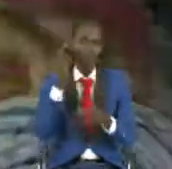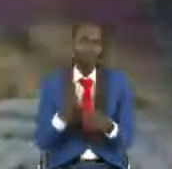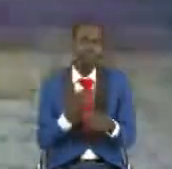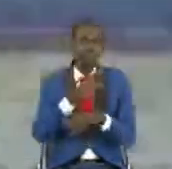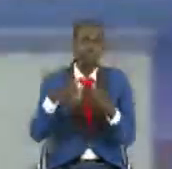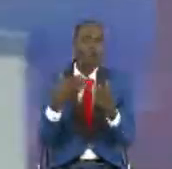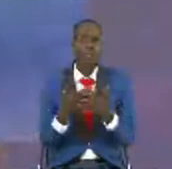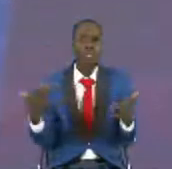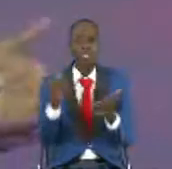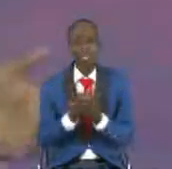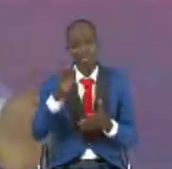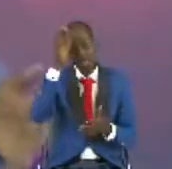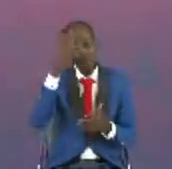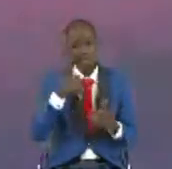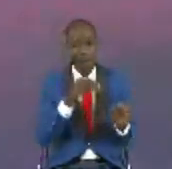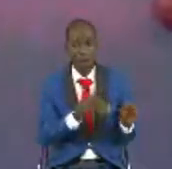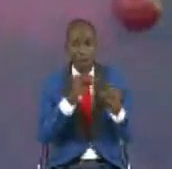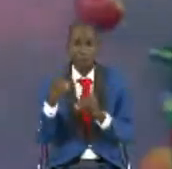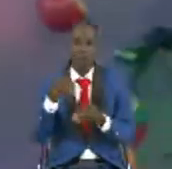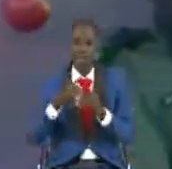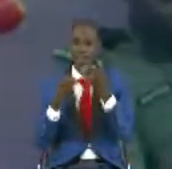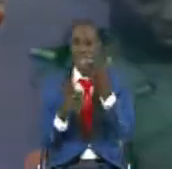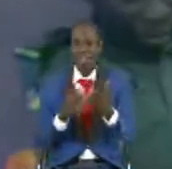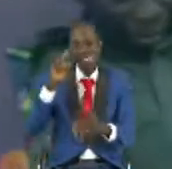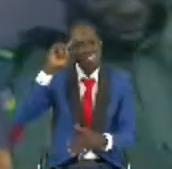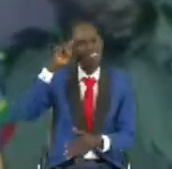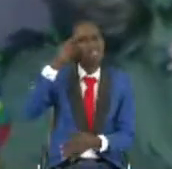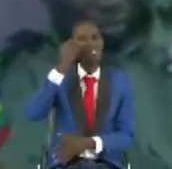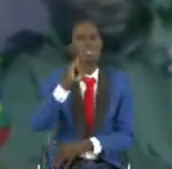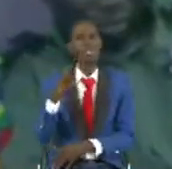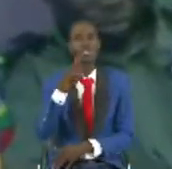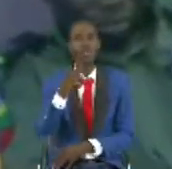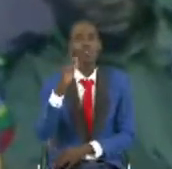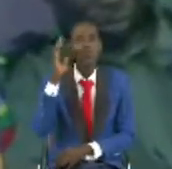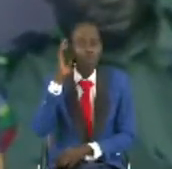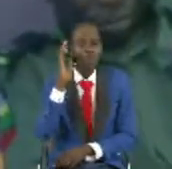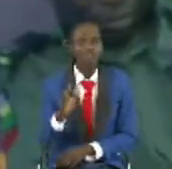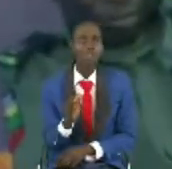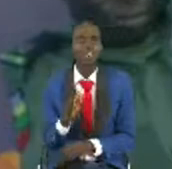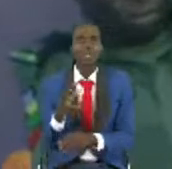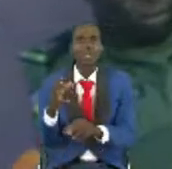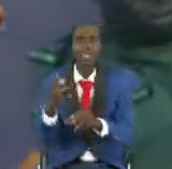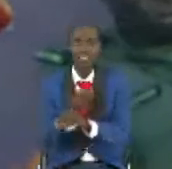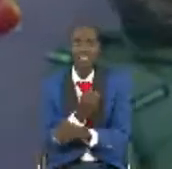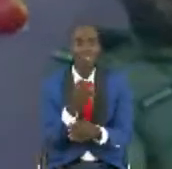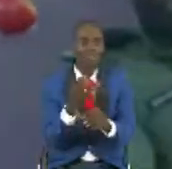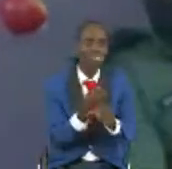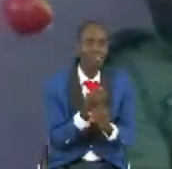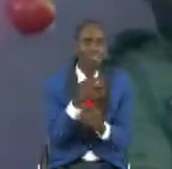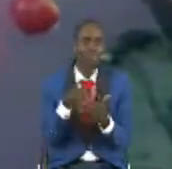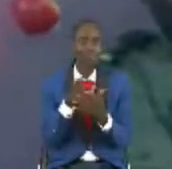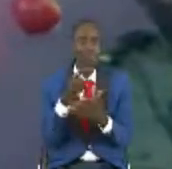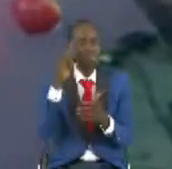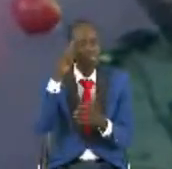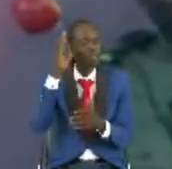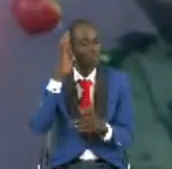Et toutes ces choses que le diable a mis là-bas, pensant que tu vas prendre ça ou goûter ça, et il pense